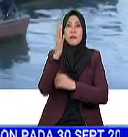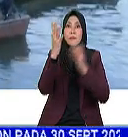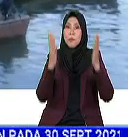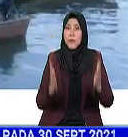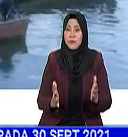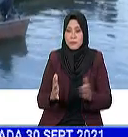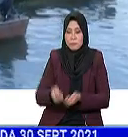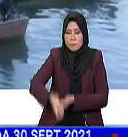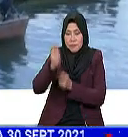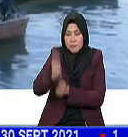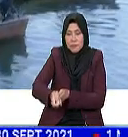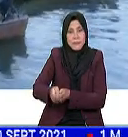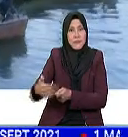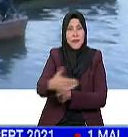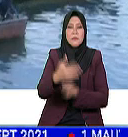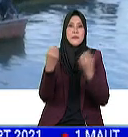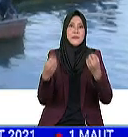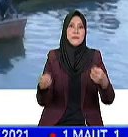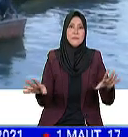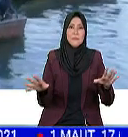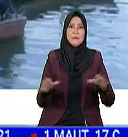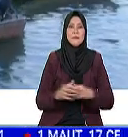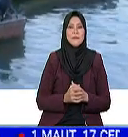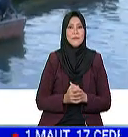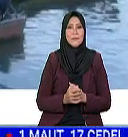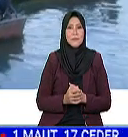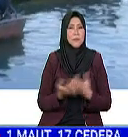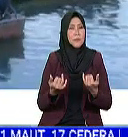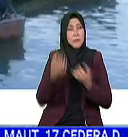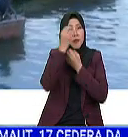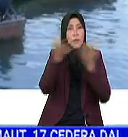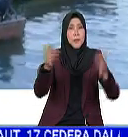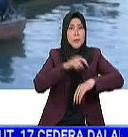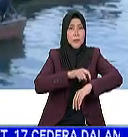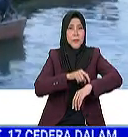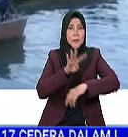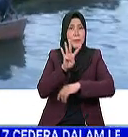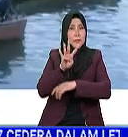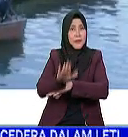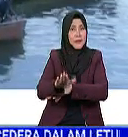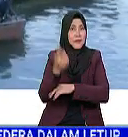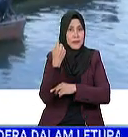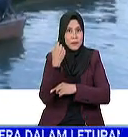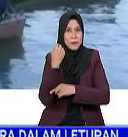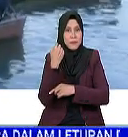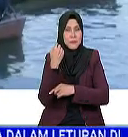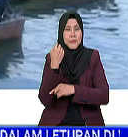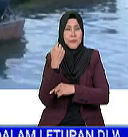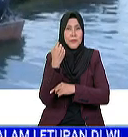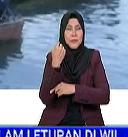enggak ya enggak masih hilang dana untuk melumat masa sehingga 04.00 petang tadi